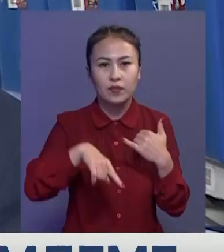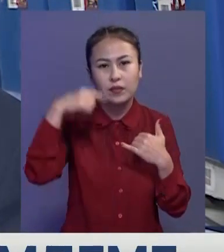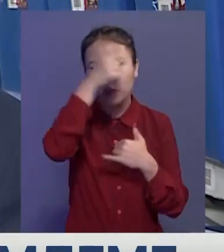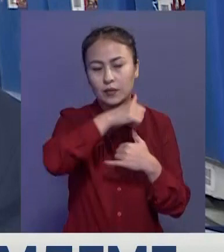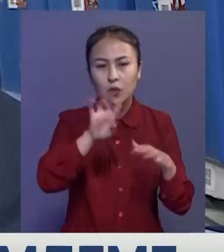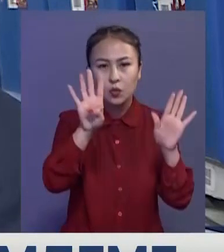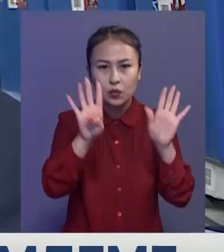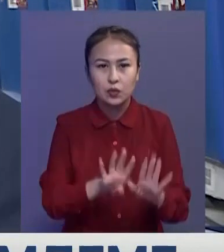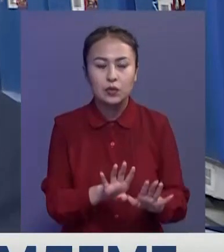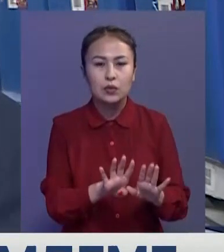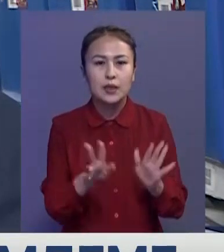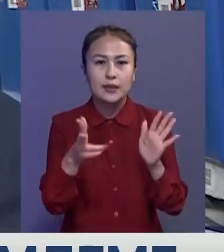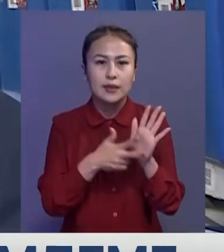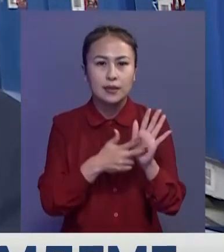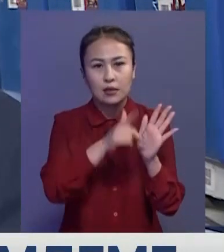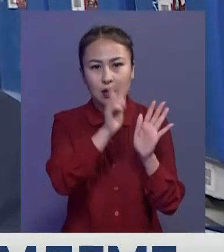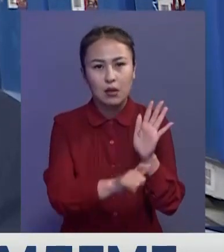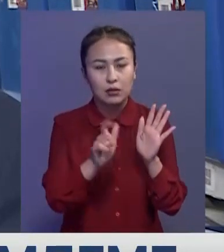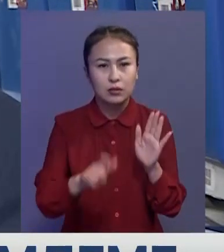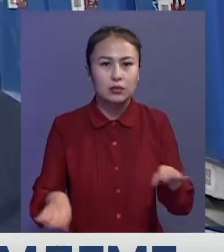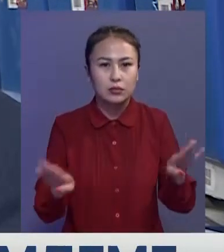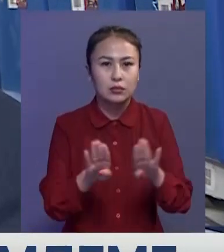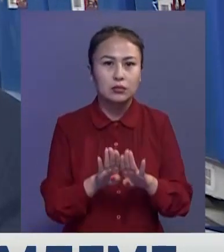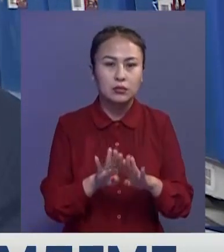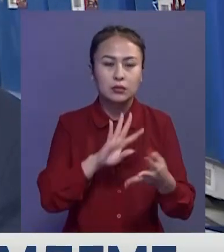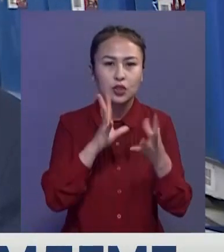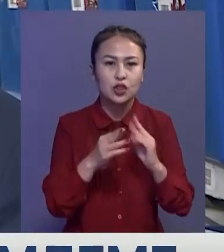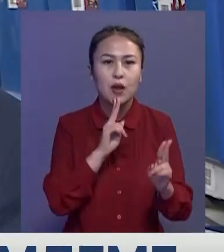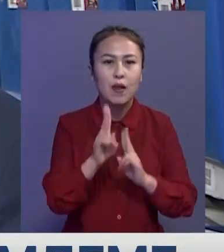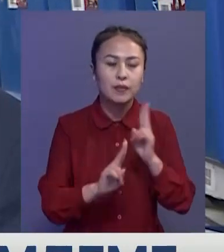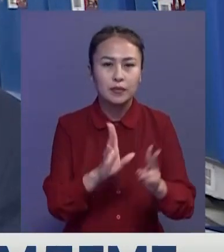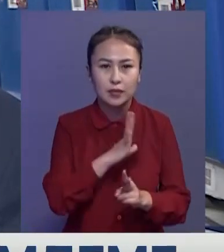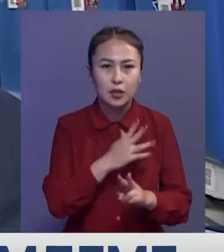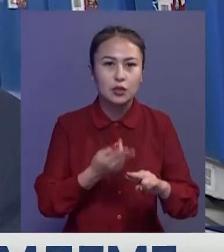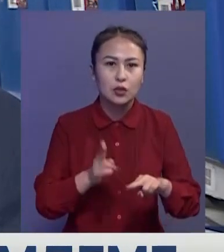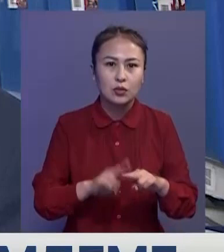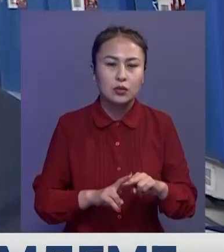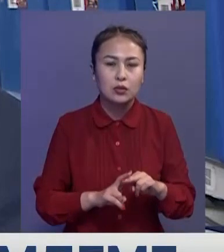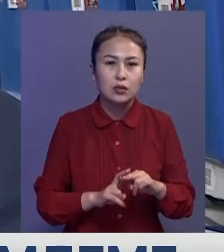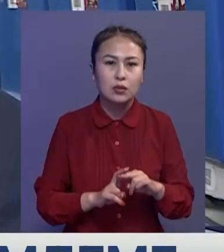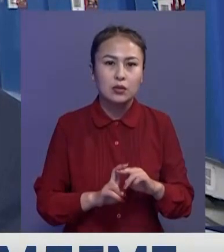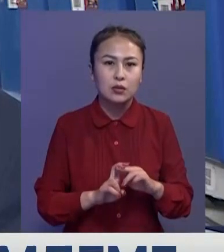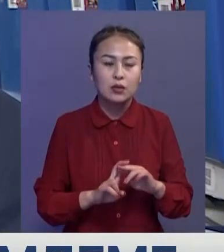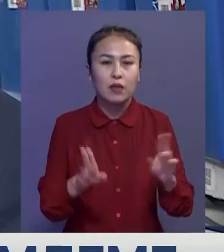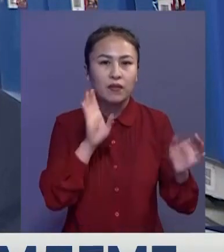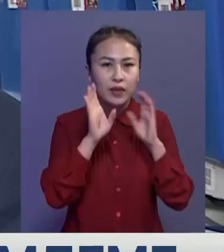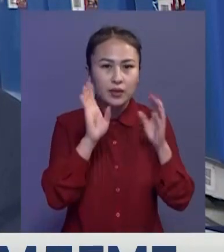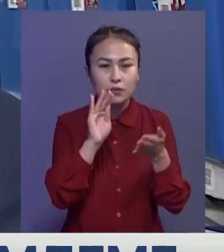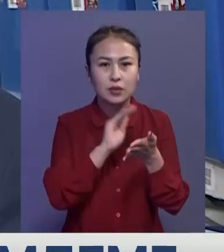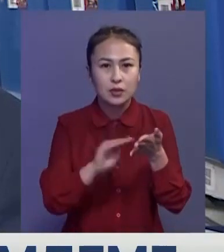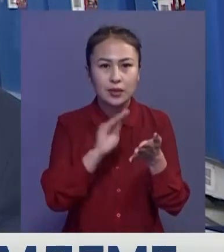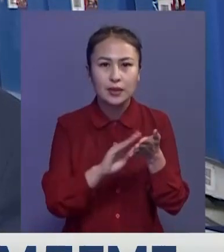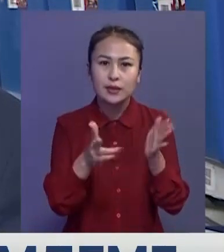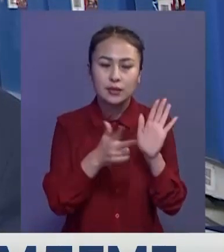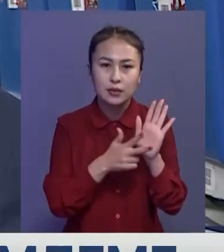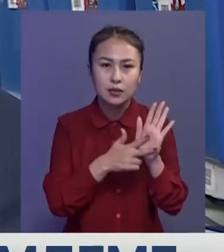9 айлықта бізде 8 адам ғана осындай жалобы түсті. Мысалы, біз... Бірақ Фейсбукты оқығанда ол жерде 8